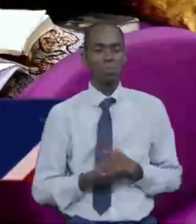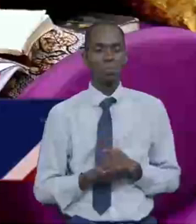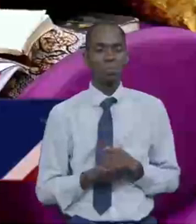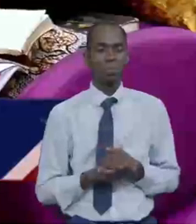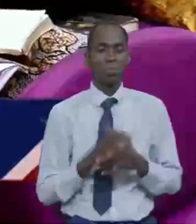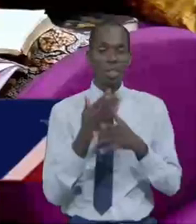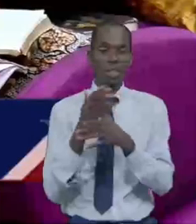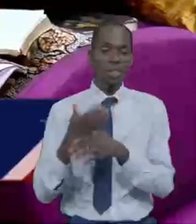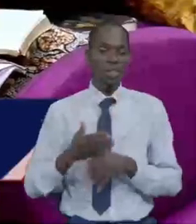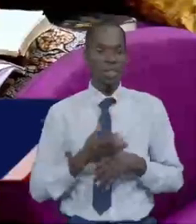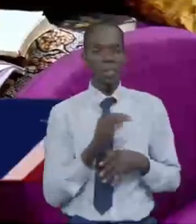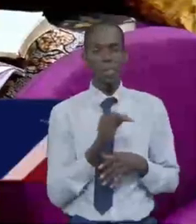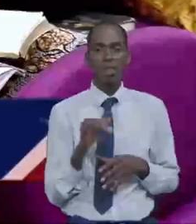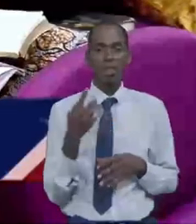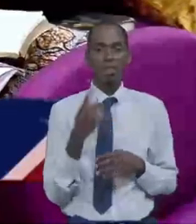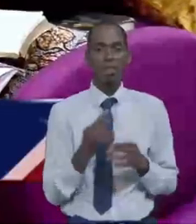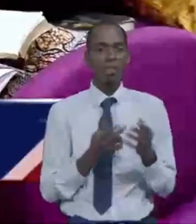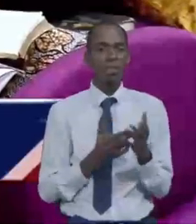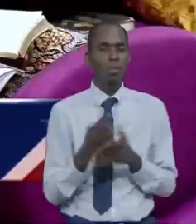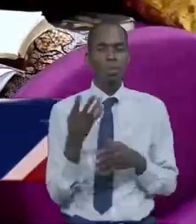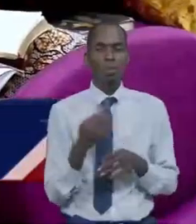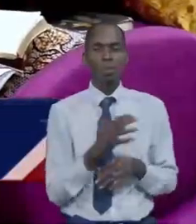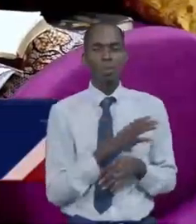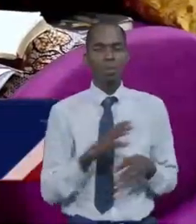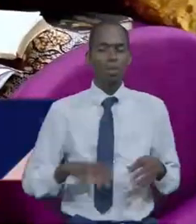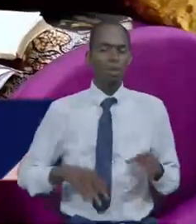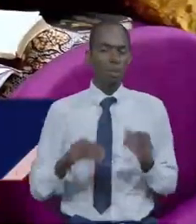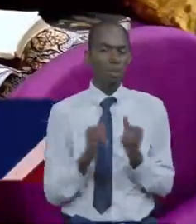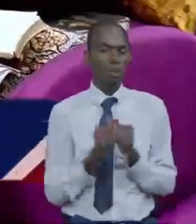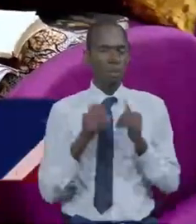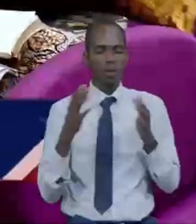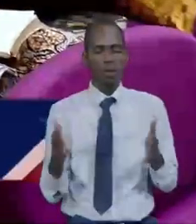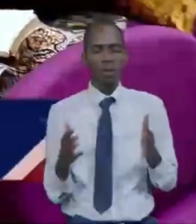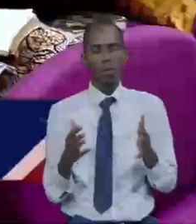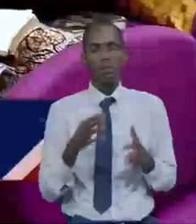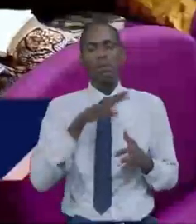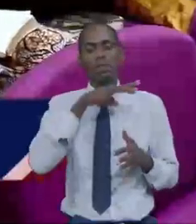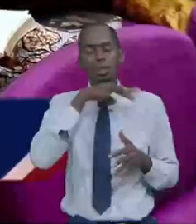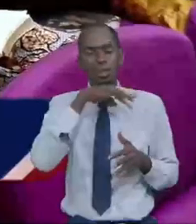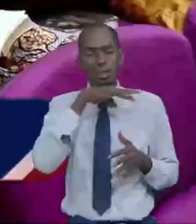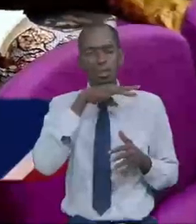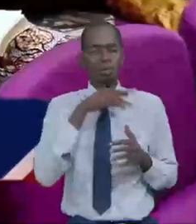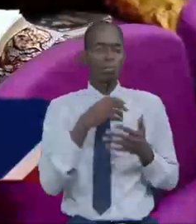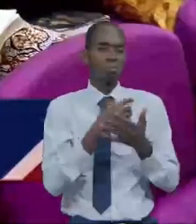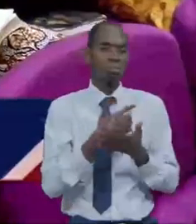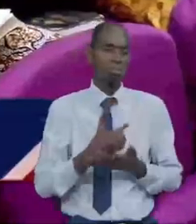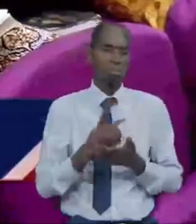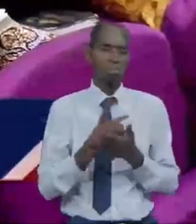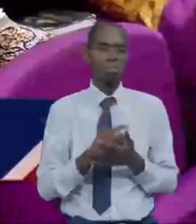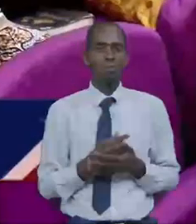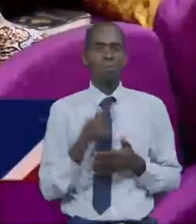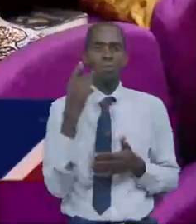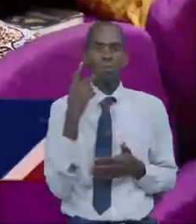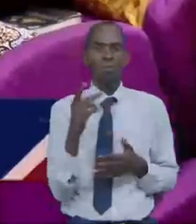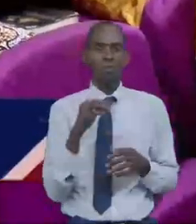Partager la vérité de Christ sans une conversation corrompue.